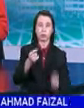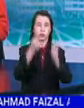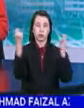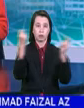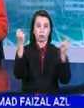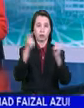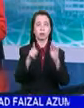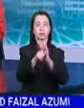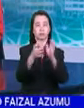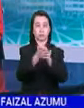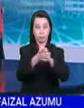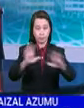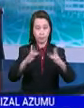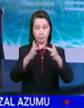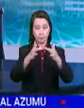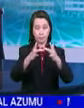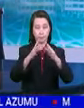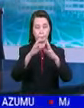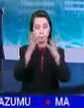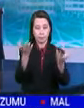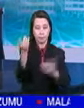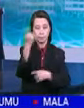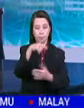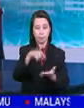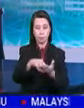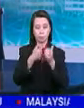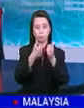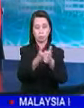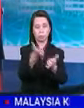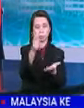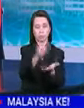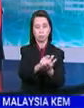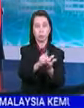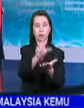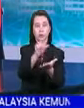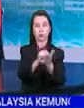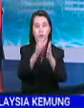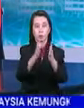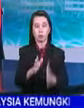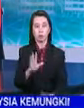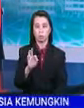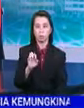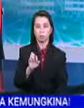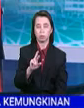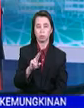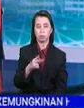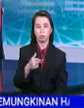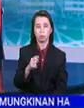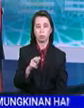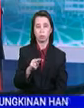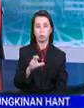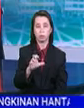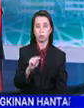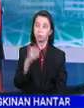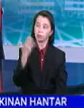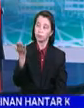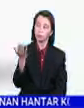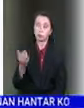Hari Keselamatan Internet Sedunia hari ini, kita ikuti laporan wartawan Farhana Azwani Ismail.